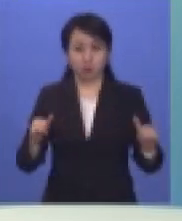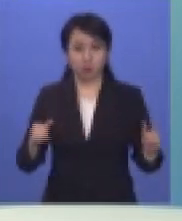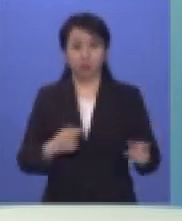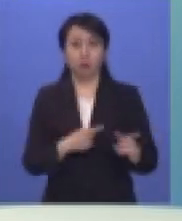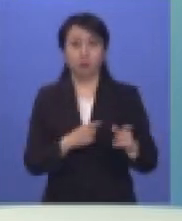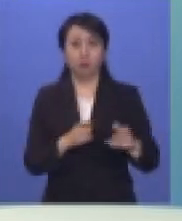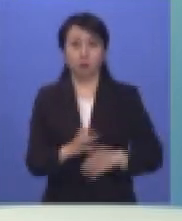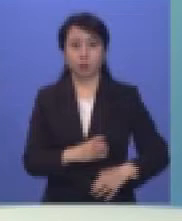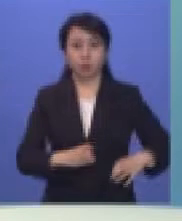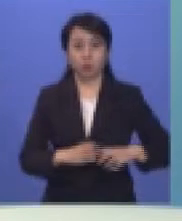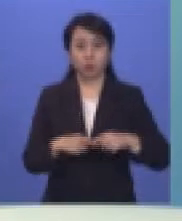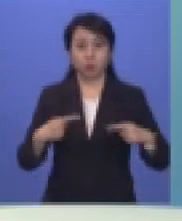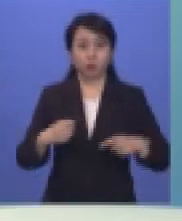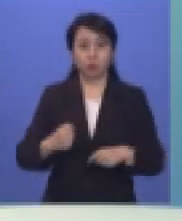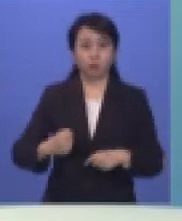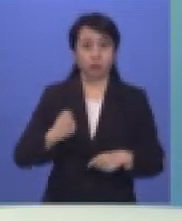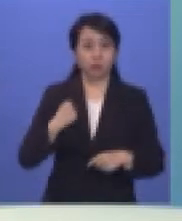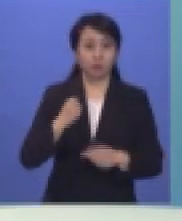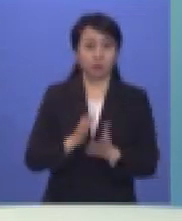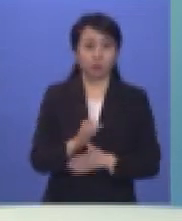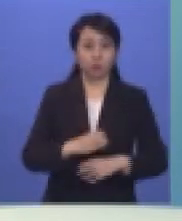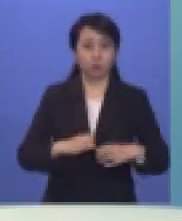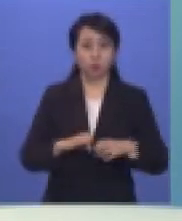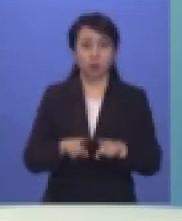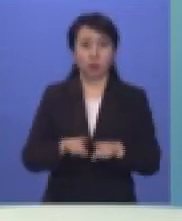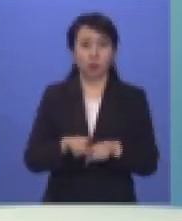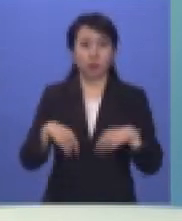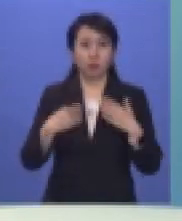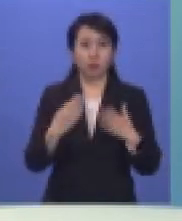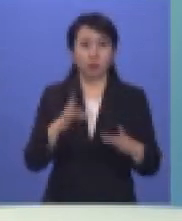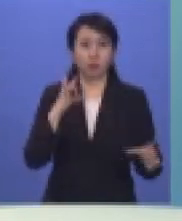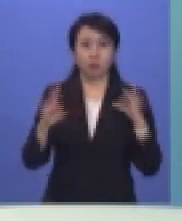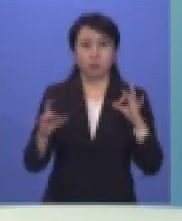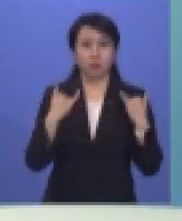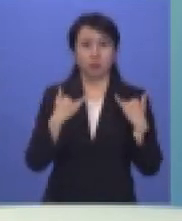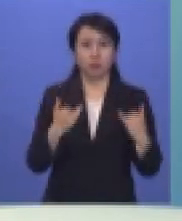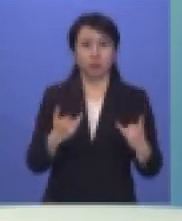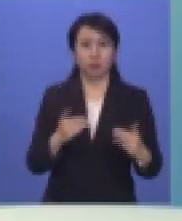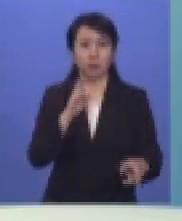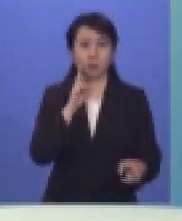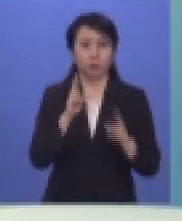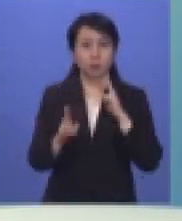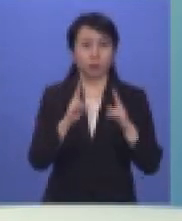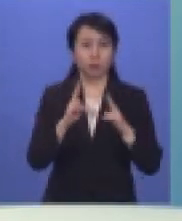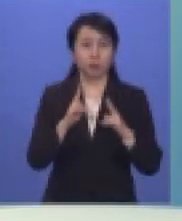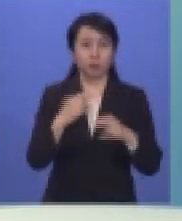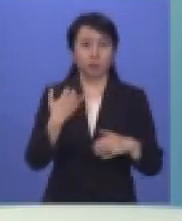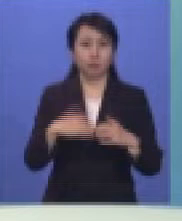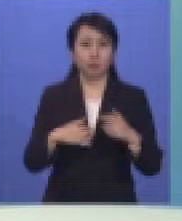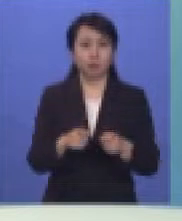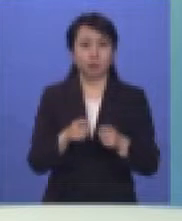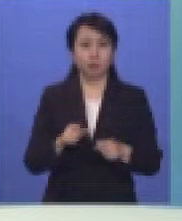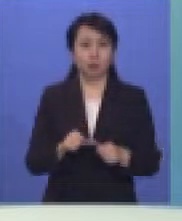планомерное развитие вооруженных сил, других войск и военных структур. Такое предложение прозвучало сегодня на внеочередном